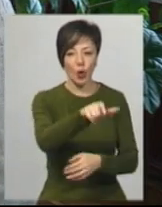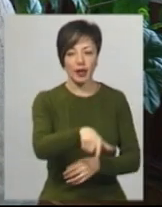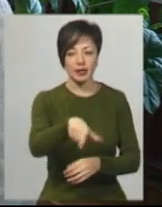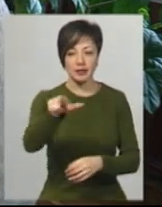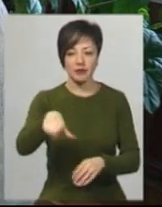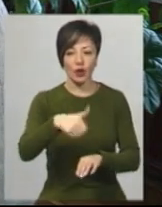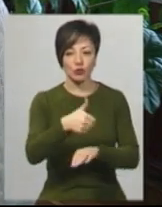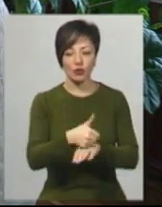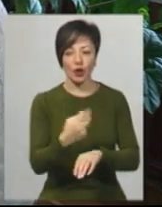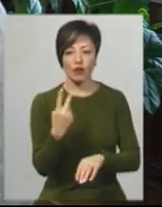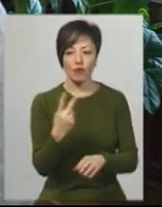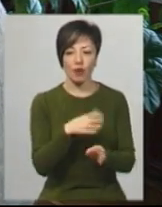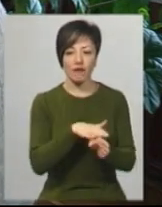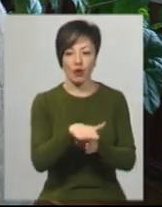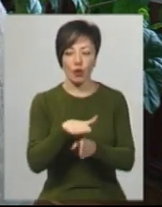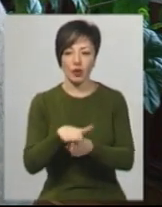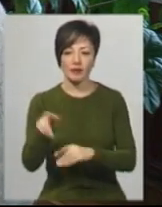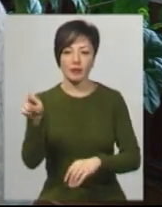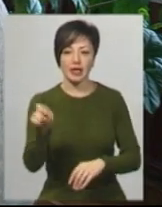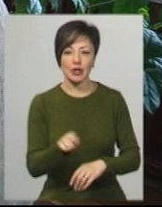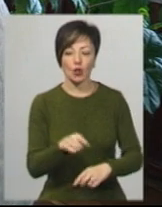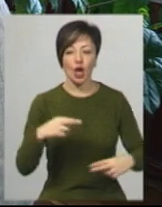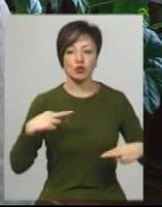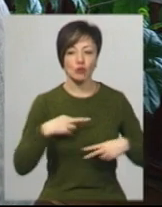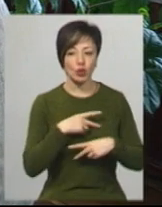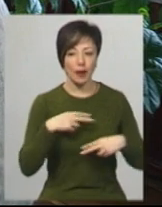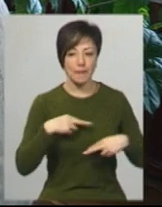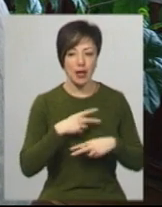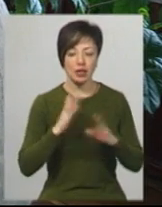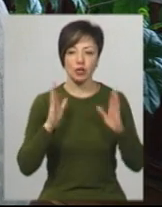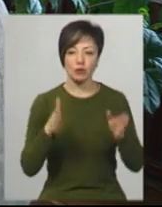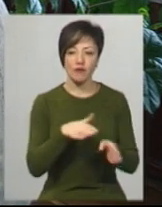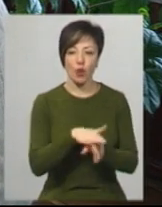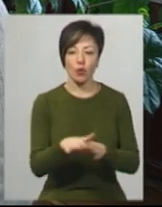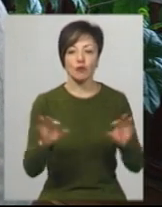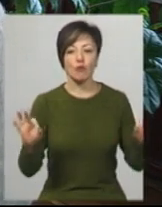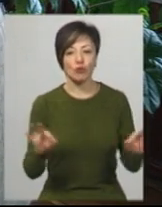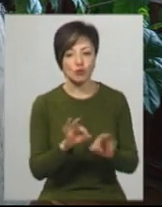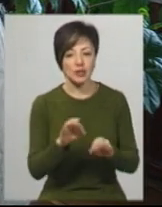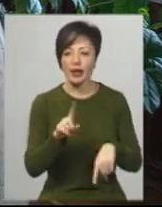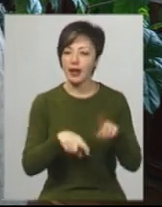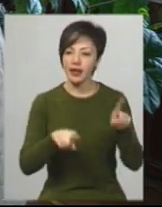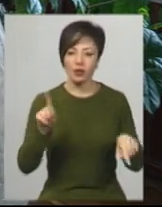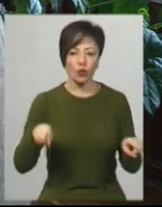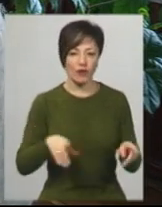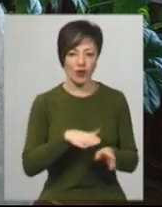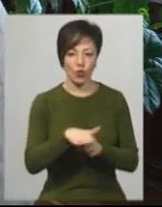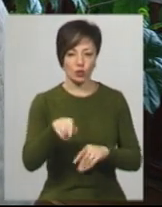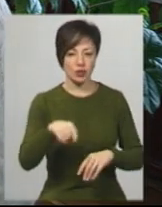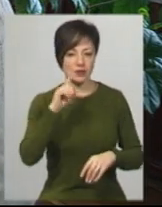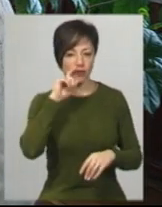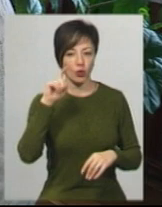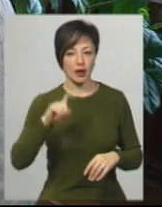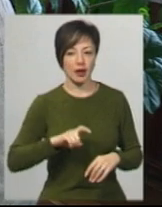ключовими стануть двоє виконавців, які приїдуть до нас з Будапешта, і вони будуть виконувати музику, яка досить рідко виконується в Україні.